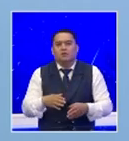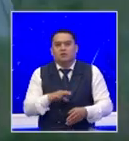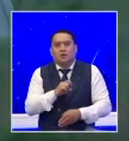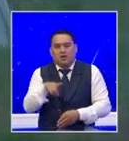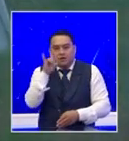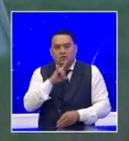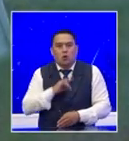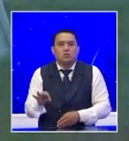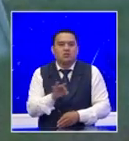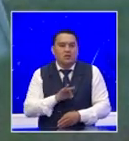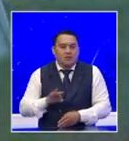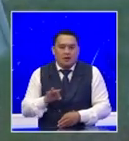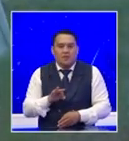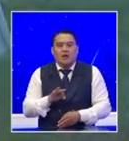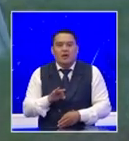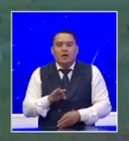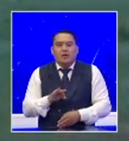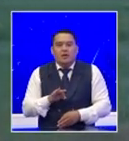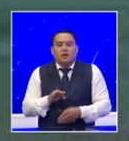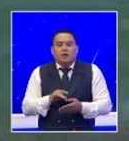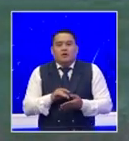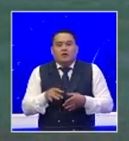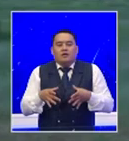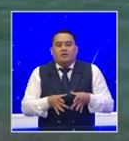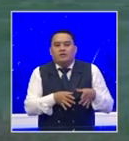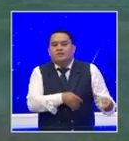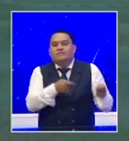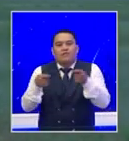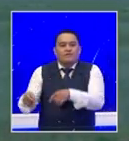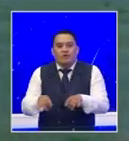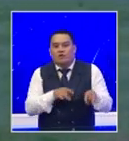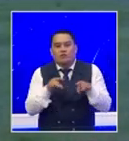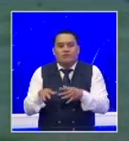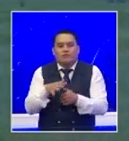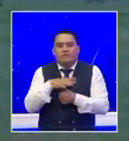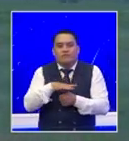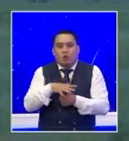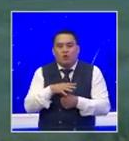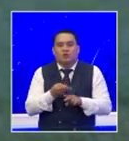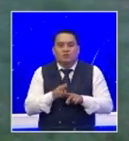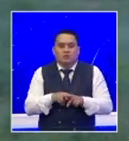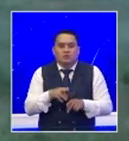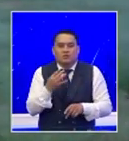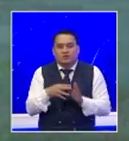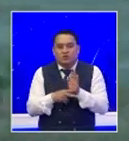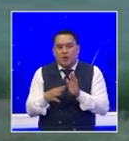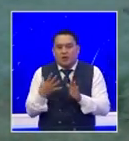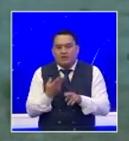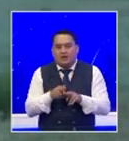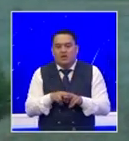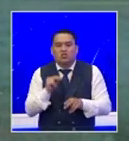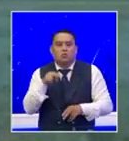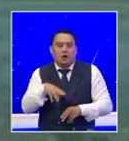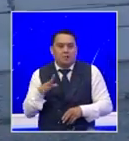в Западно-Казахстанской области. Переброска личного состава произведена военно-транспортными самолетами С-295. Режим